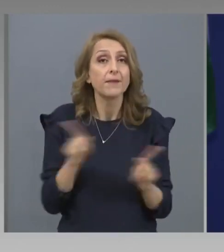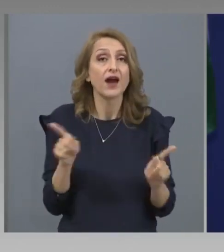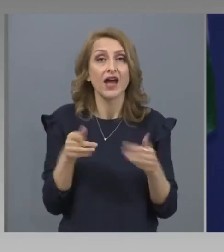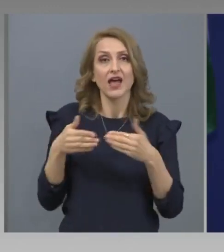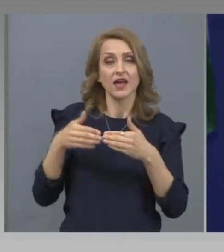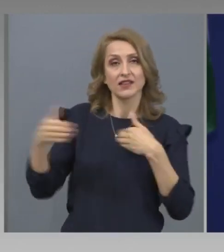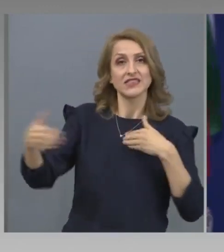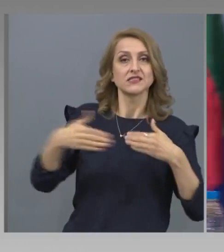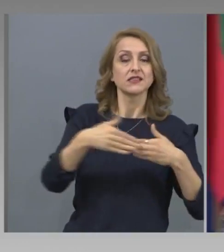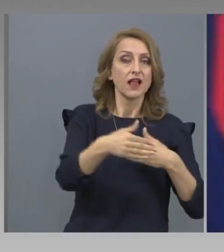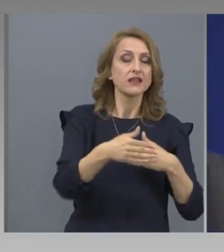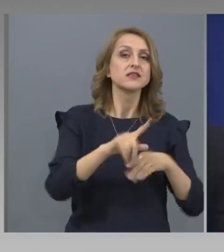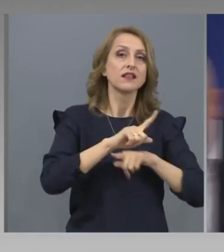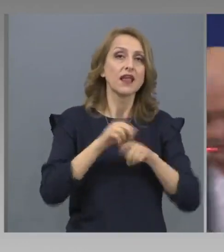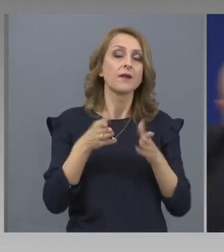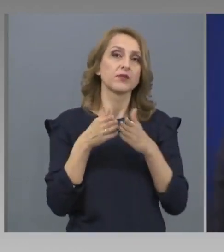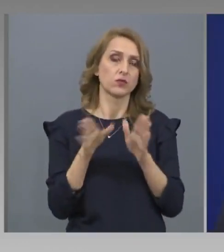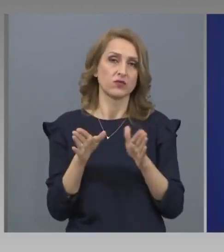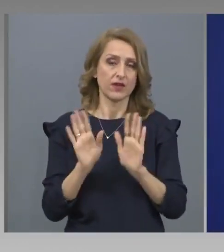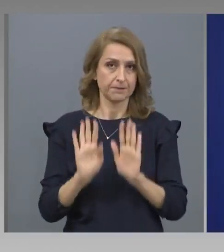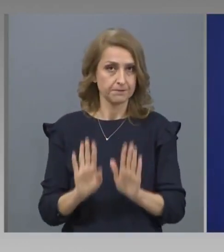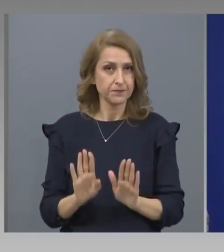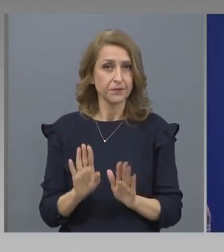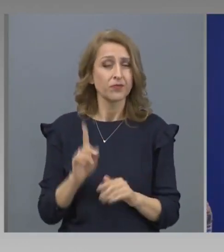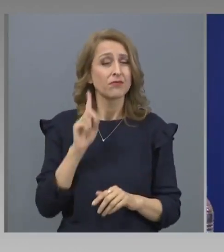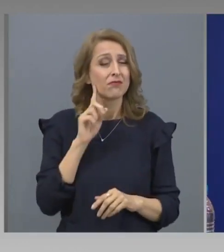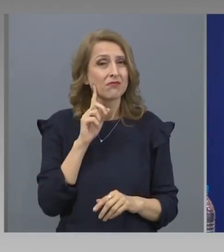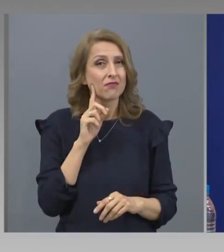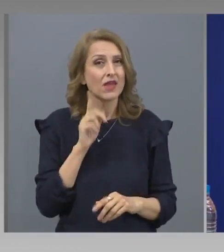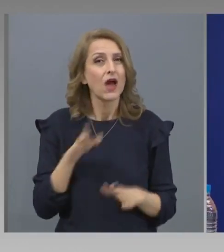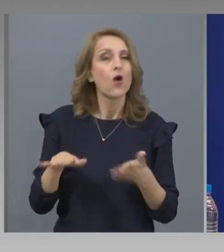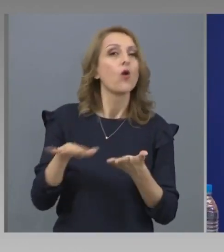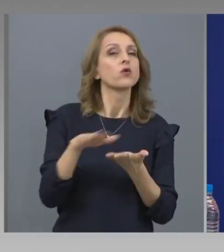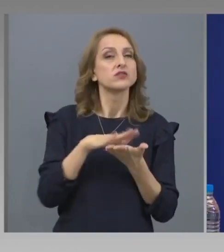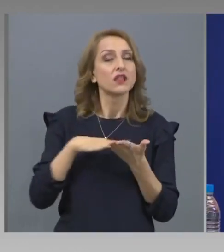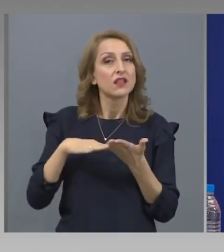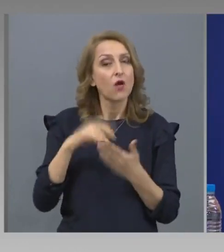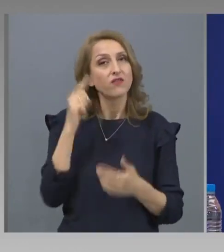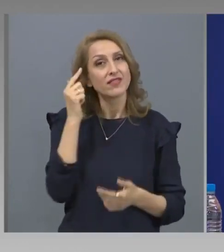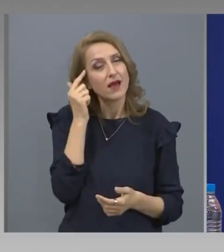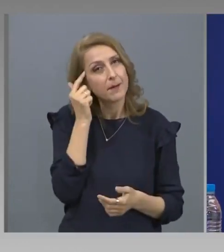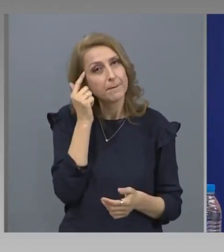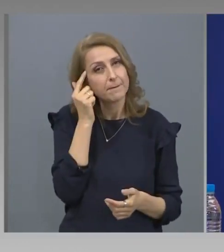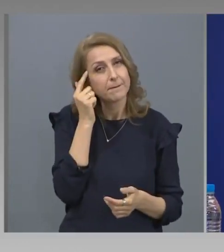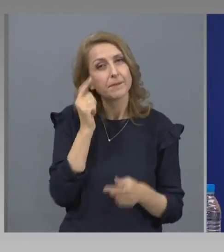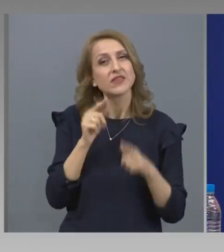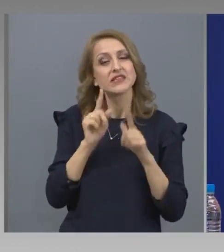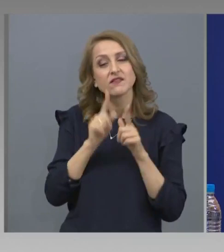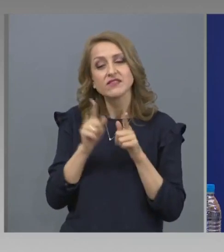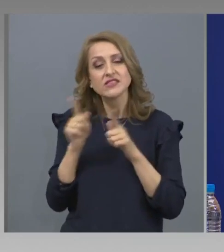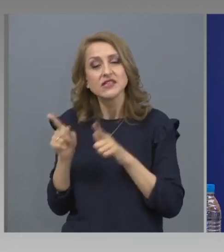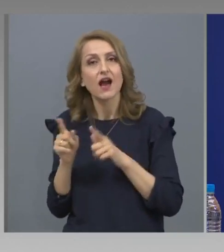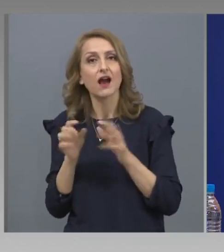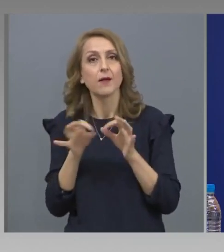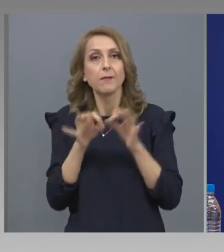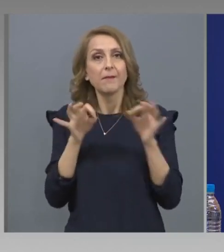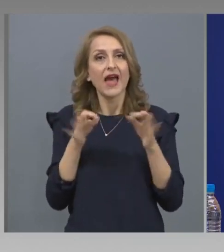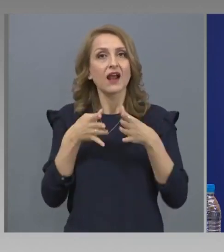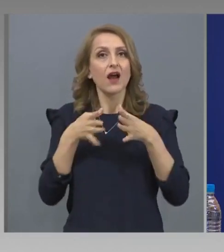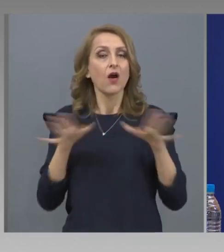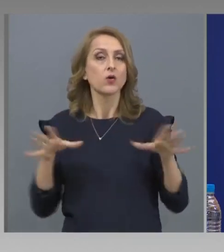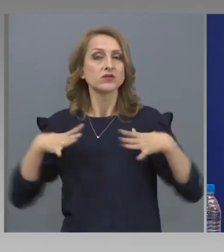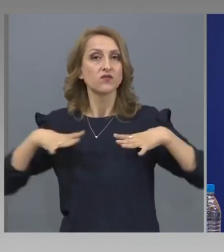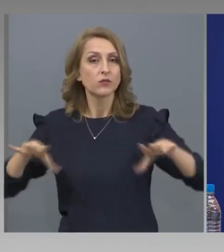Мутафчийски. Значи, основните философия, която се изповядва за всеки отпусната мярка, това е възможността